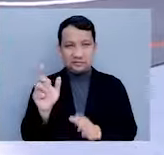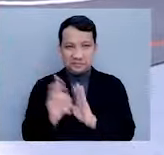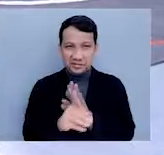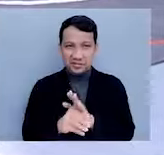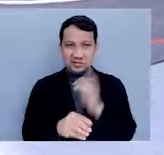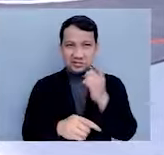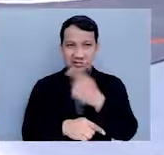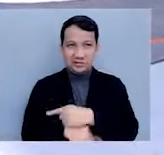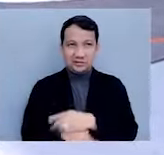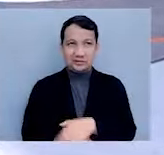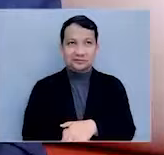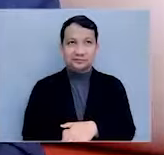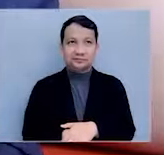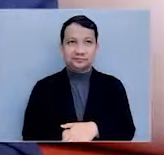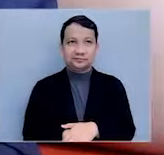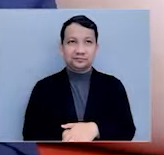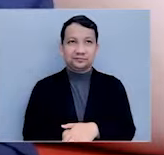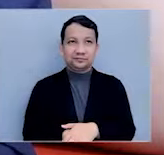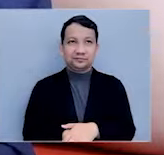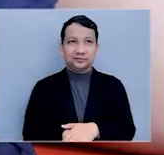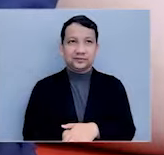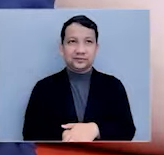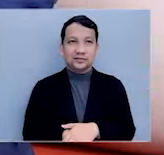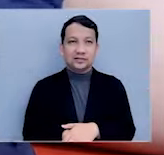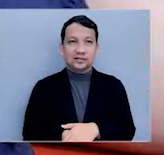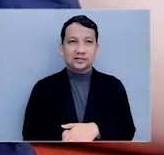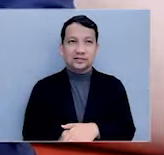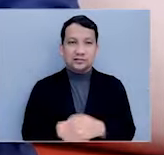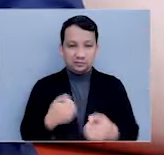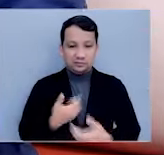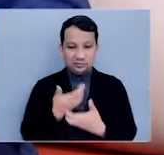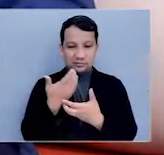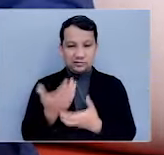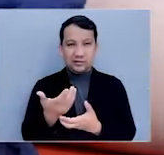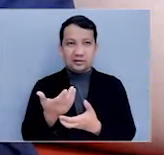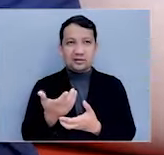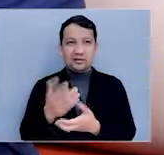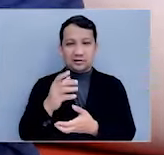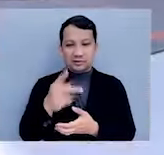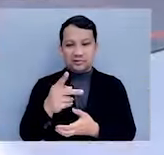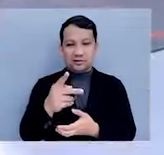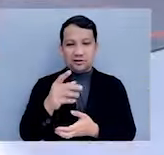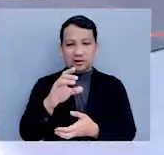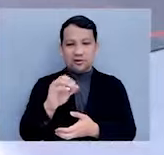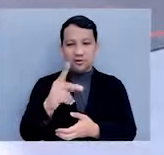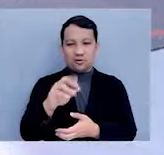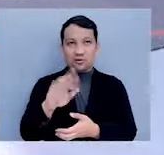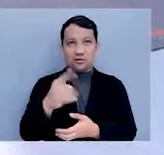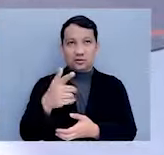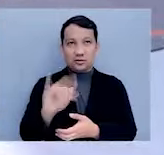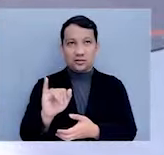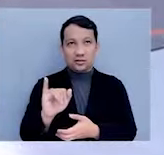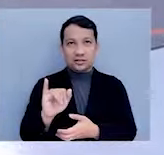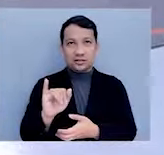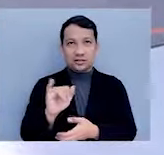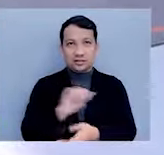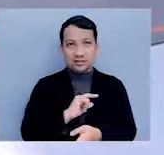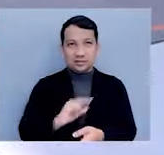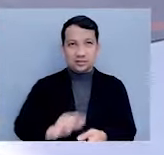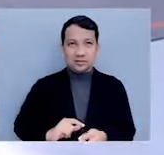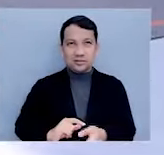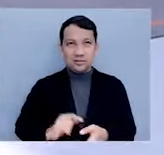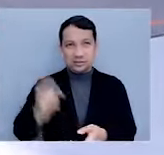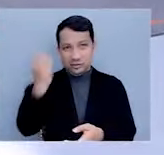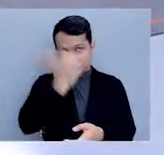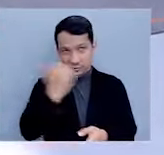Yes. 20 minutes sa treadmill. Enough na po yun. Alam mo kung saan ako pinaka-impressed? Kasi di ba pagka-corging, alam natin dyan, European. Yung kay Queen Elizabeth,